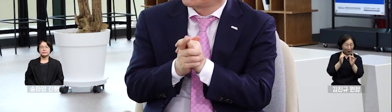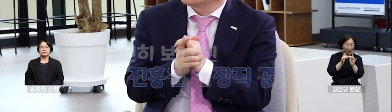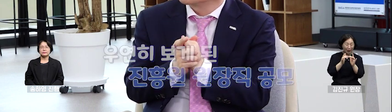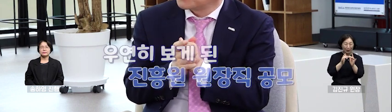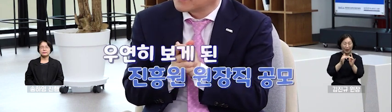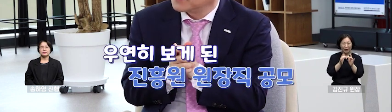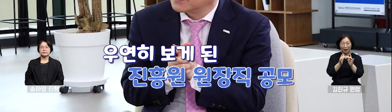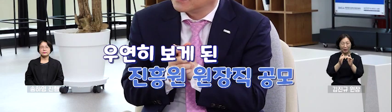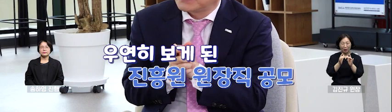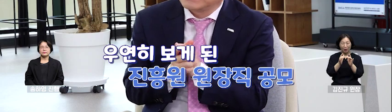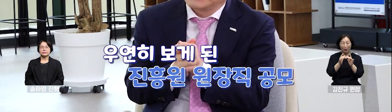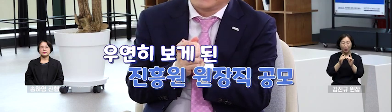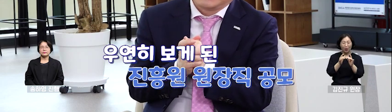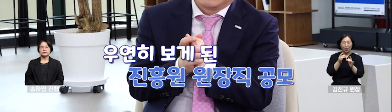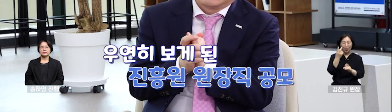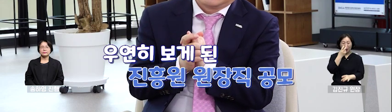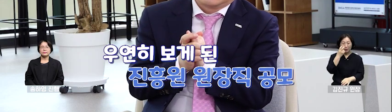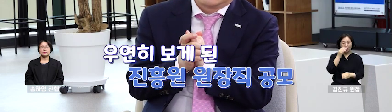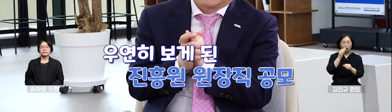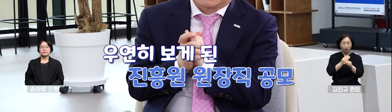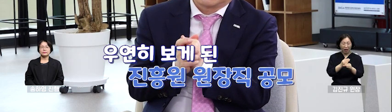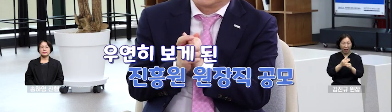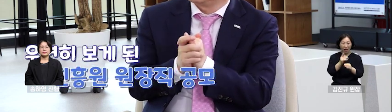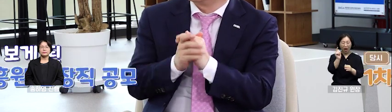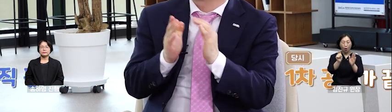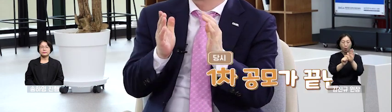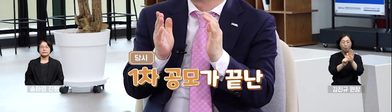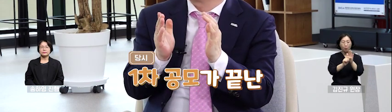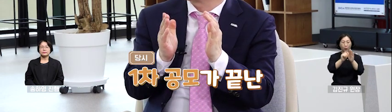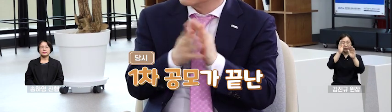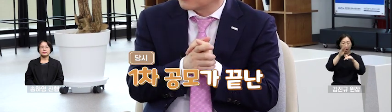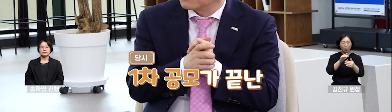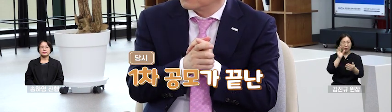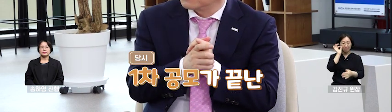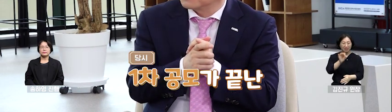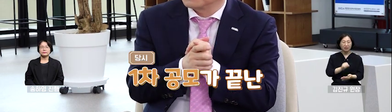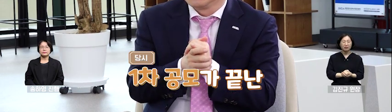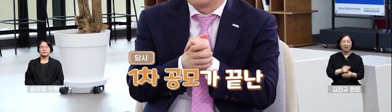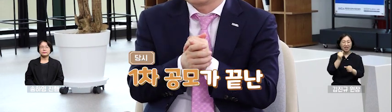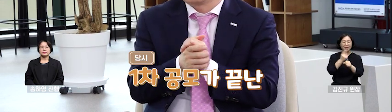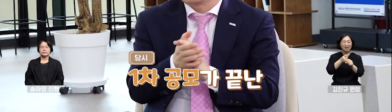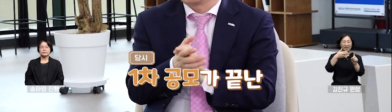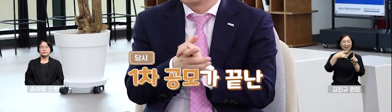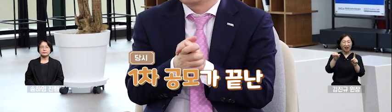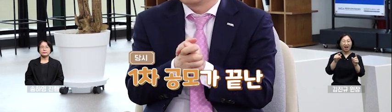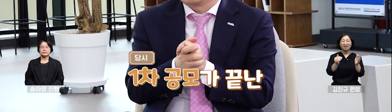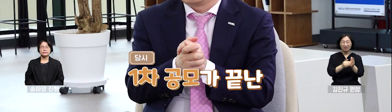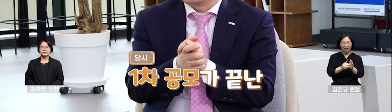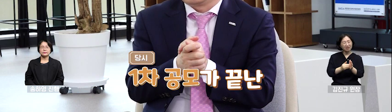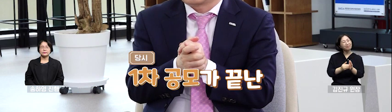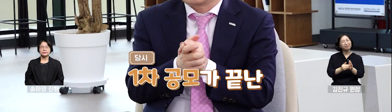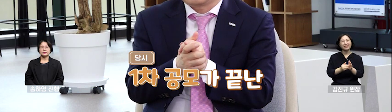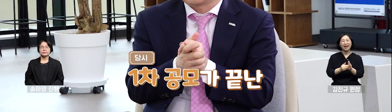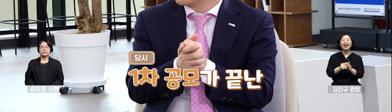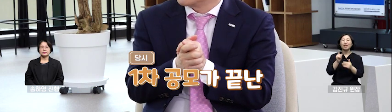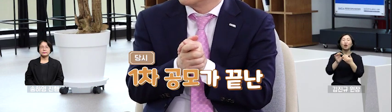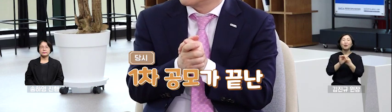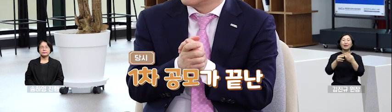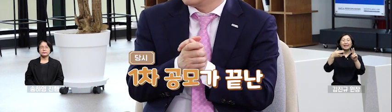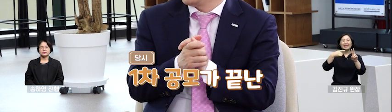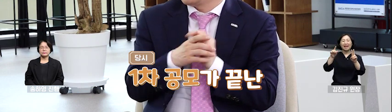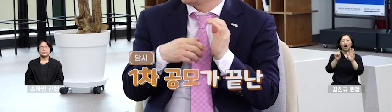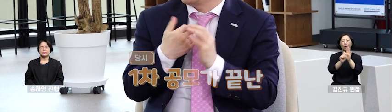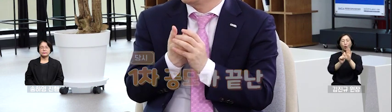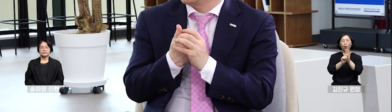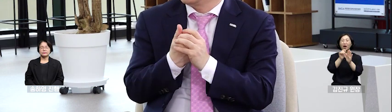곡물을 봤습니다 봤는데 봤더니 1차 공부가 끝나더라도 요 그래서 그래 그러면 2차 공부 가